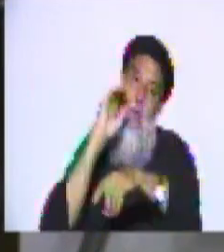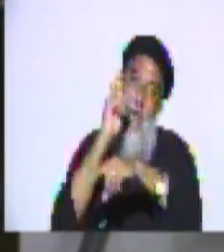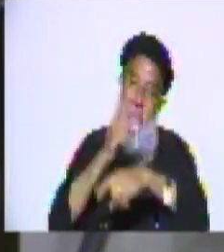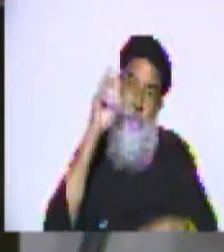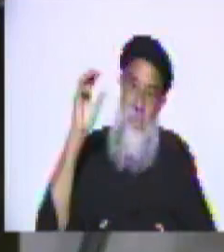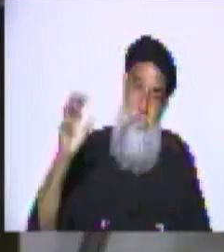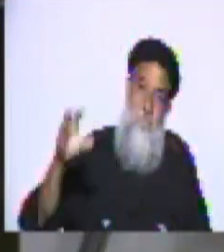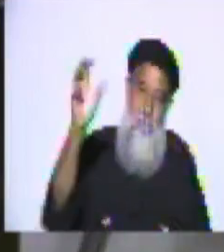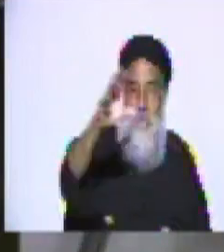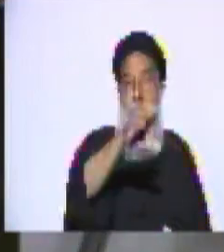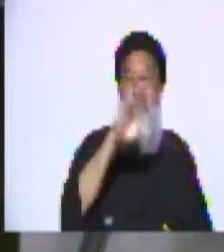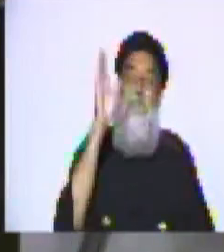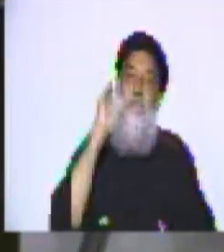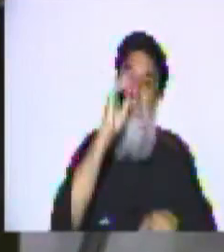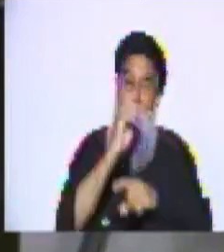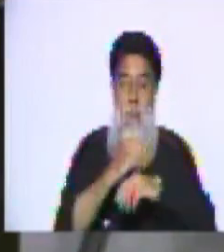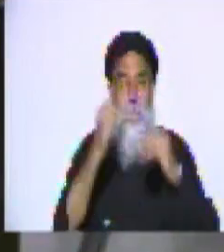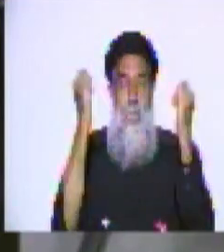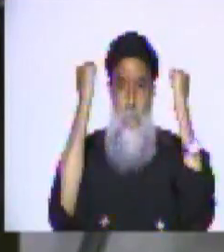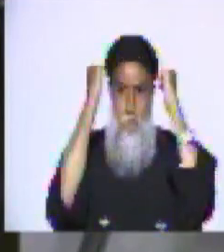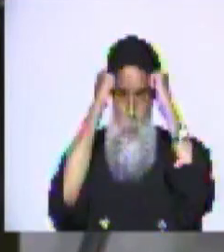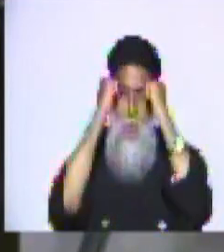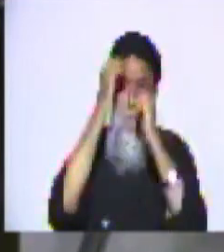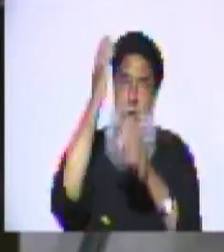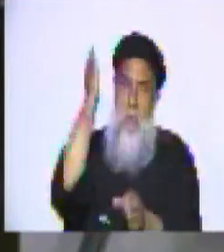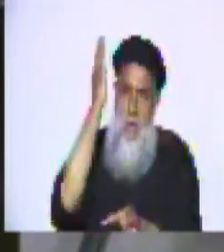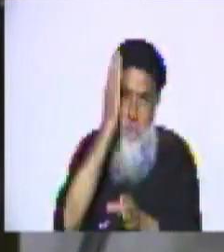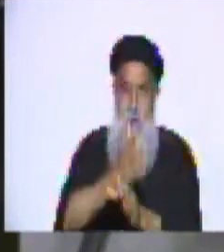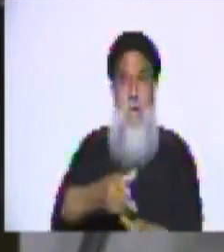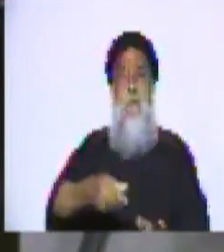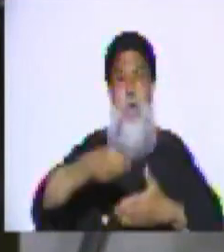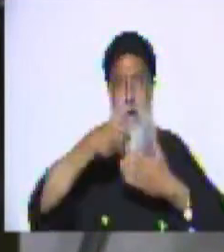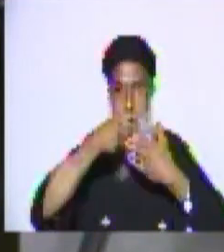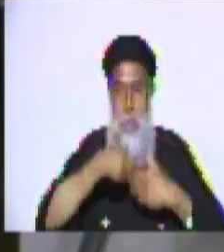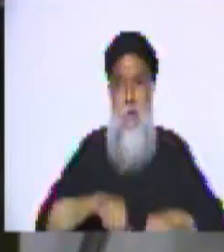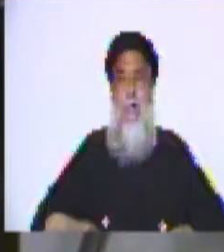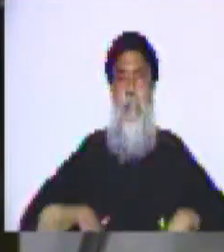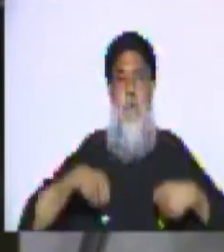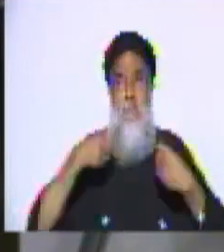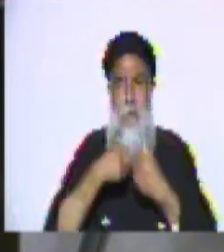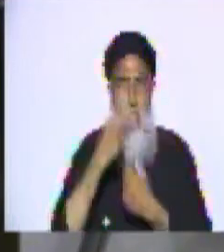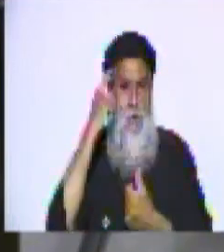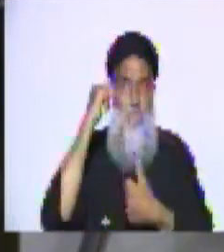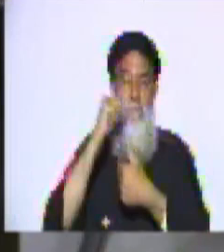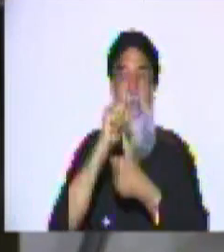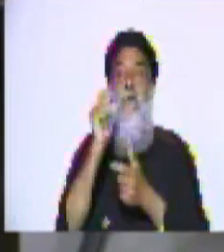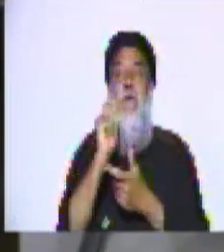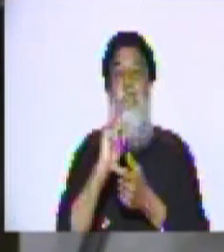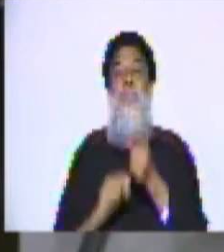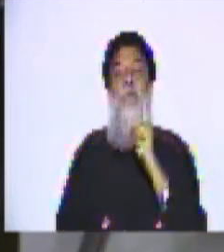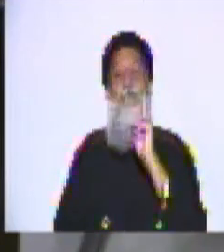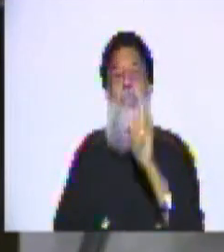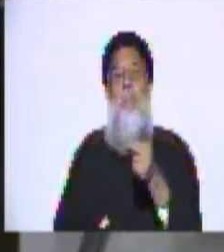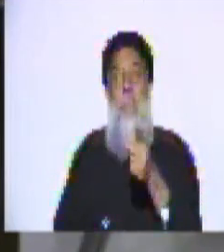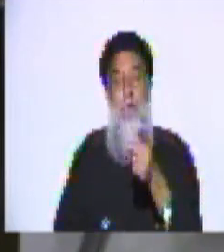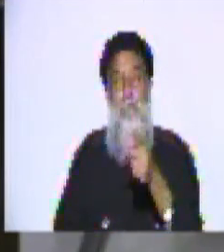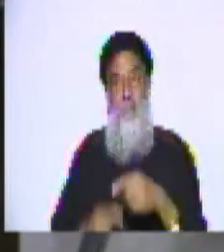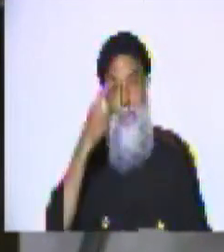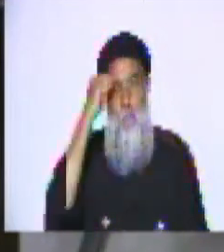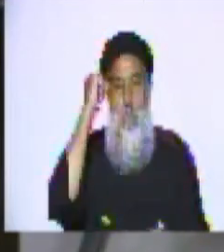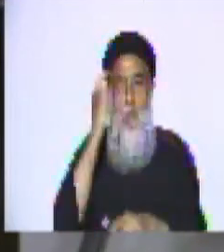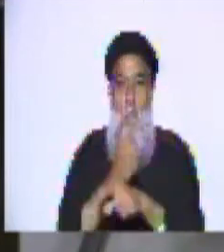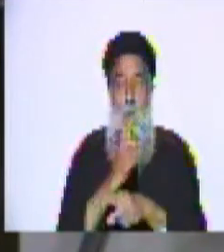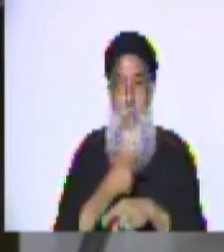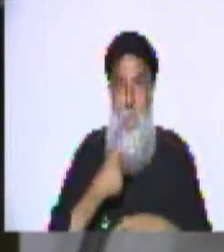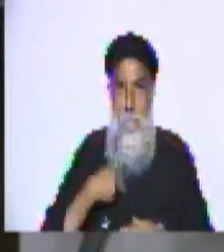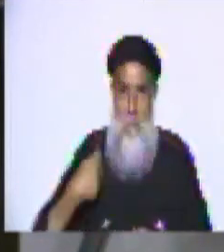فكرز فيه حتى نشر الفكر، فكر المسيح. حتى معلمنا بولس الرسول يقول